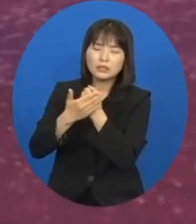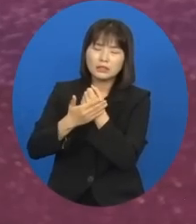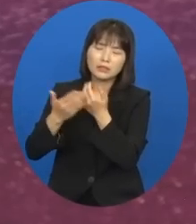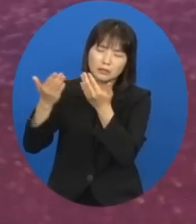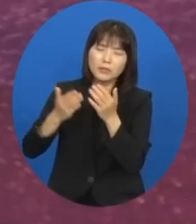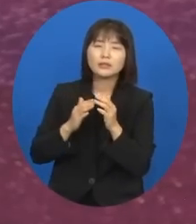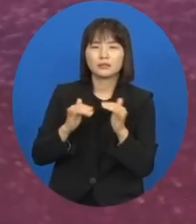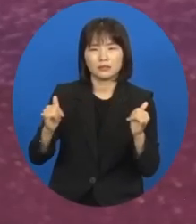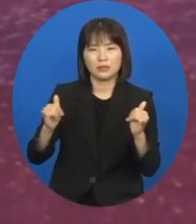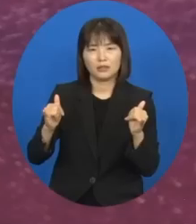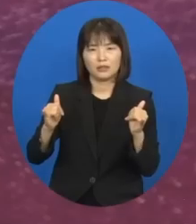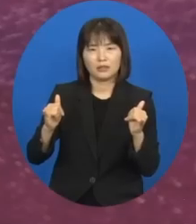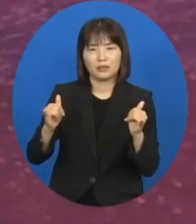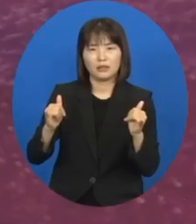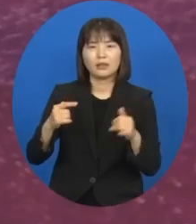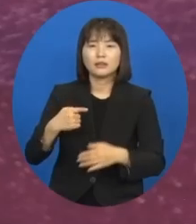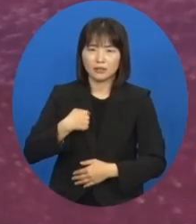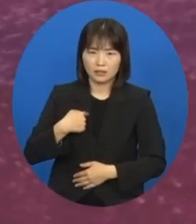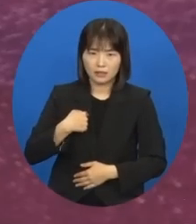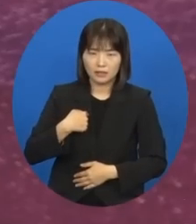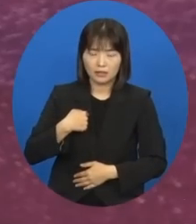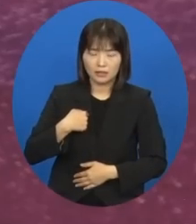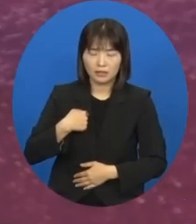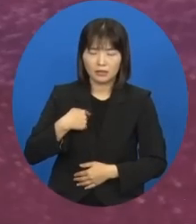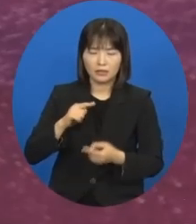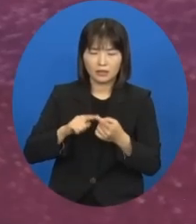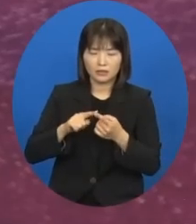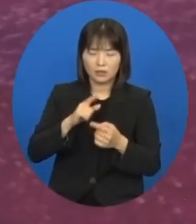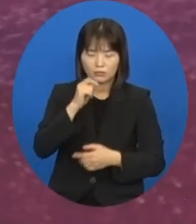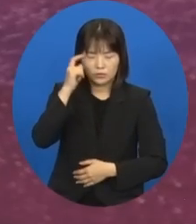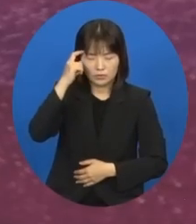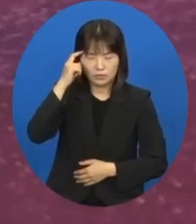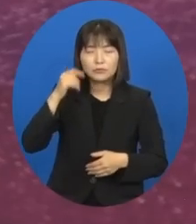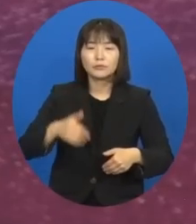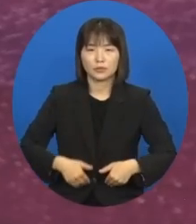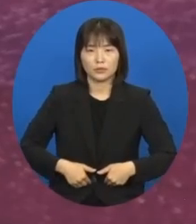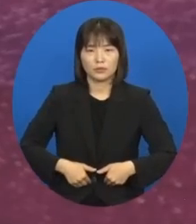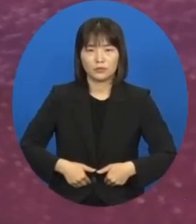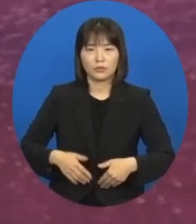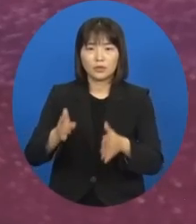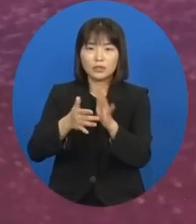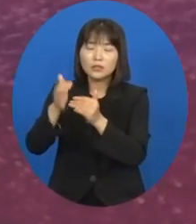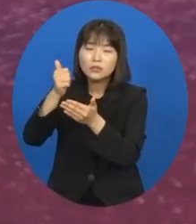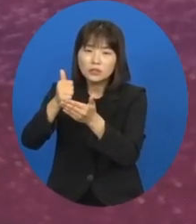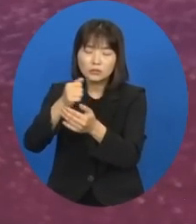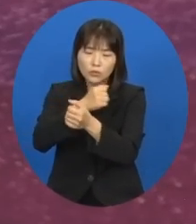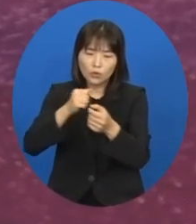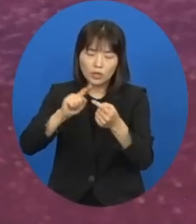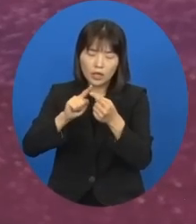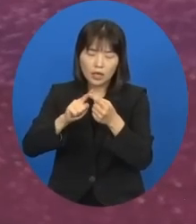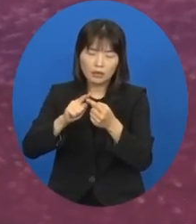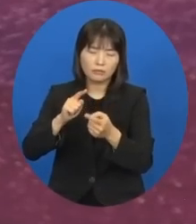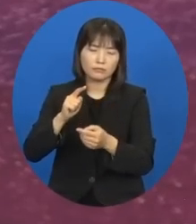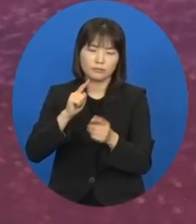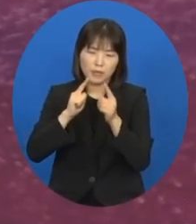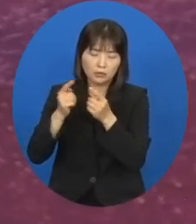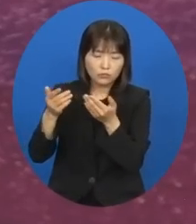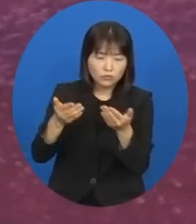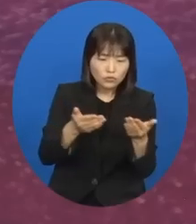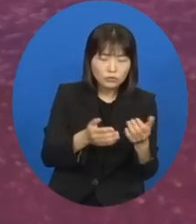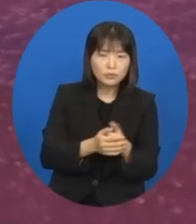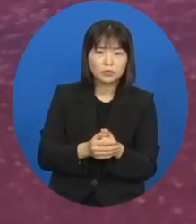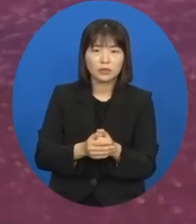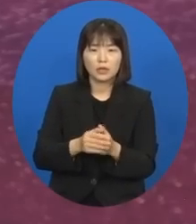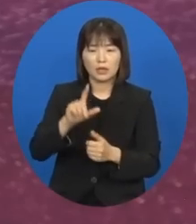자야 그것을 바라보는 곳에 있는 것이죠 예수님은 용서에 대한 말씀을 하시면서 1만